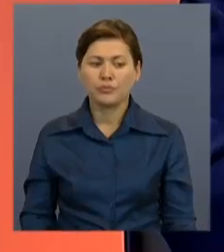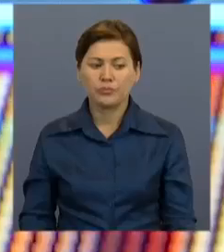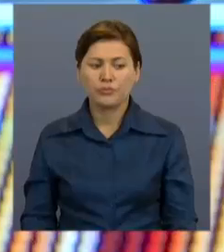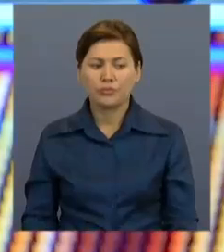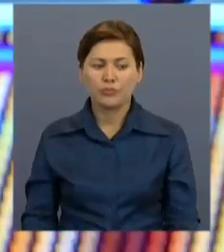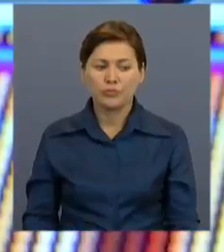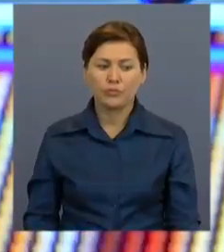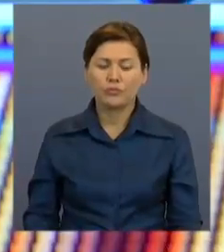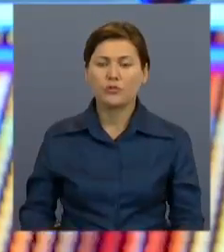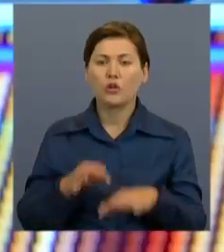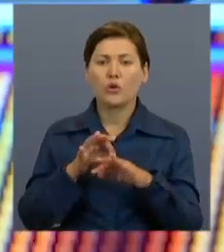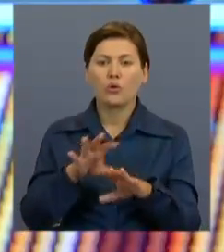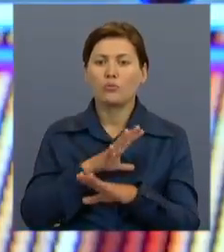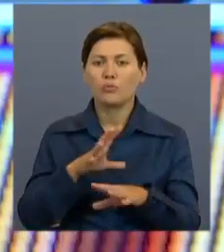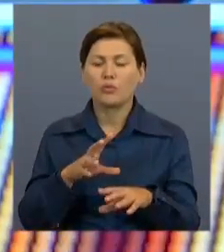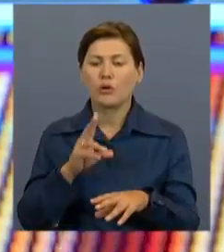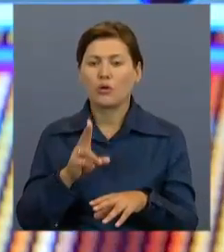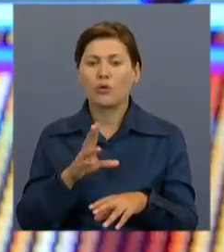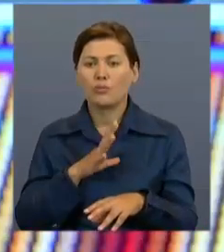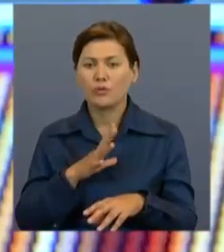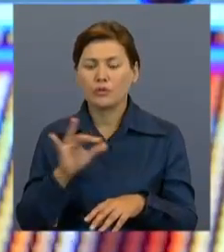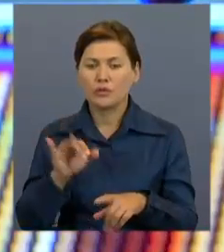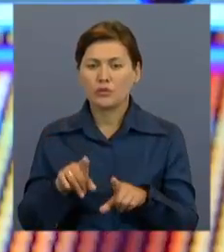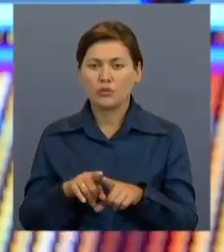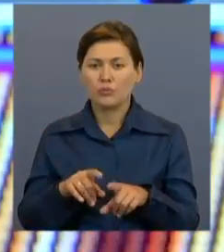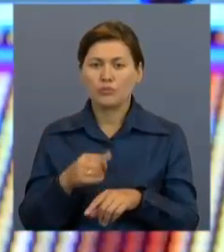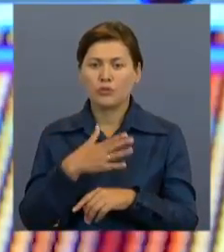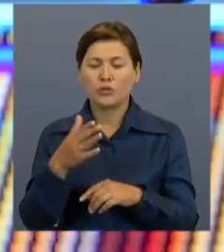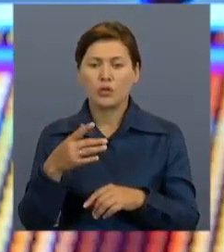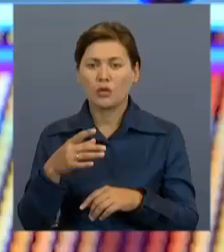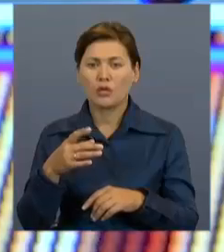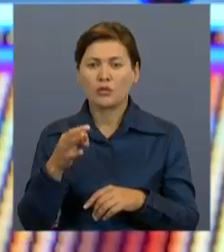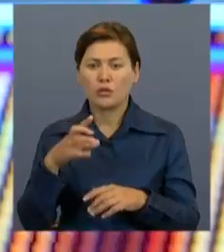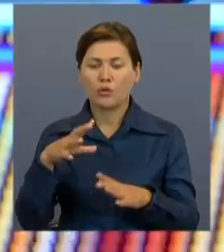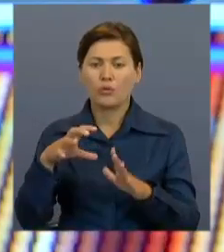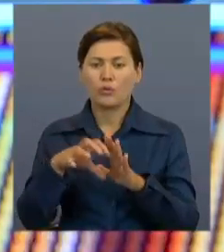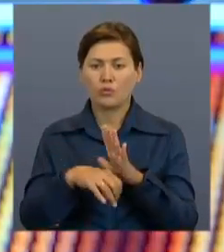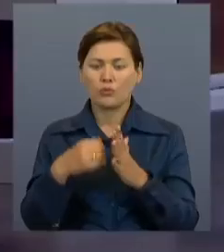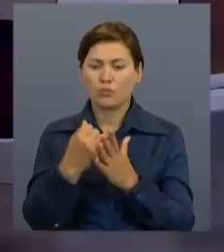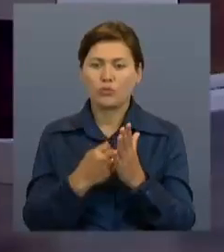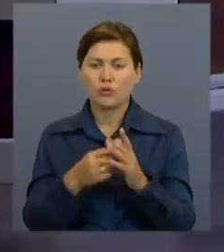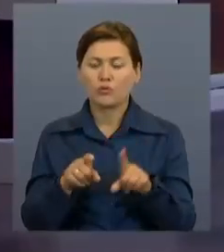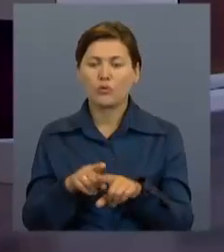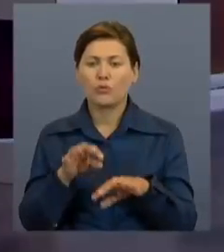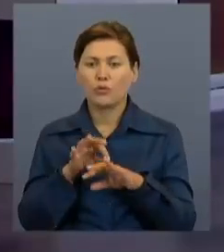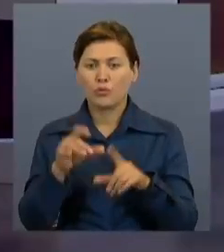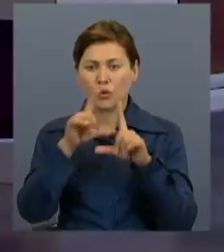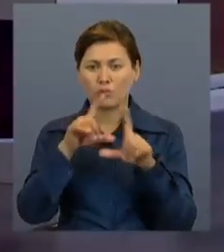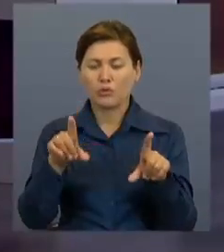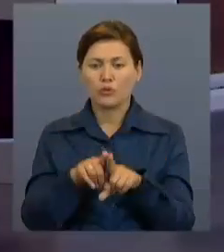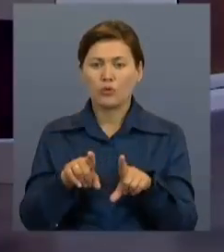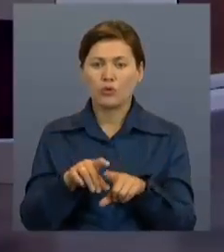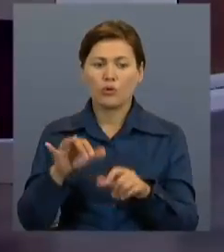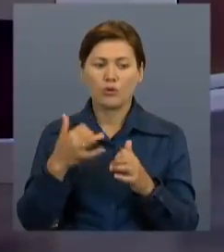ше? Өтпегендері біздің дерек қорымызға кірмеген мекемелер,